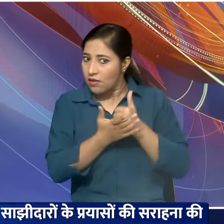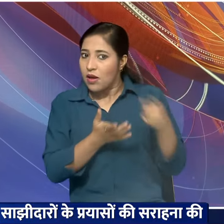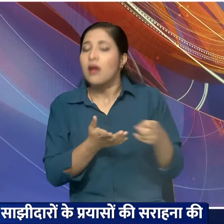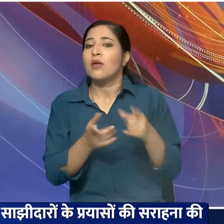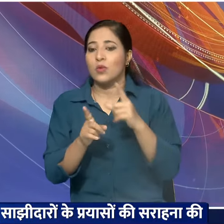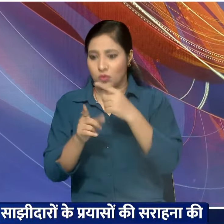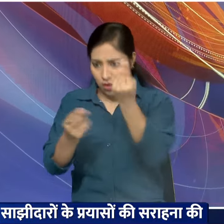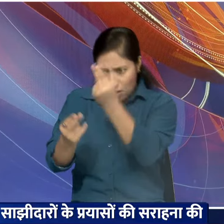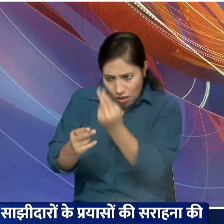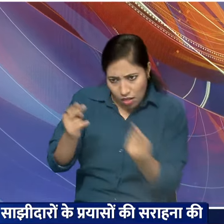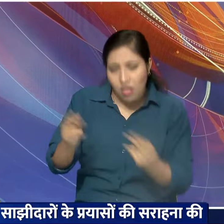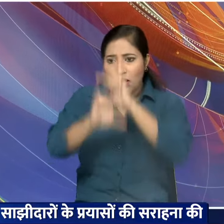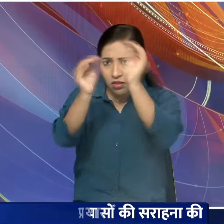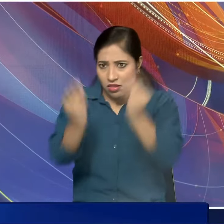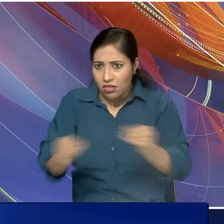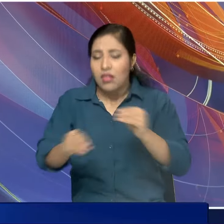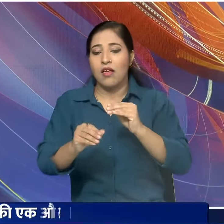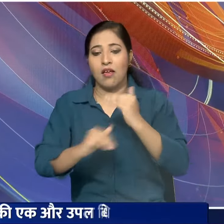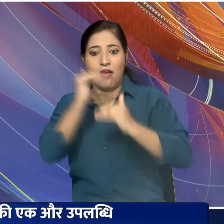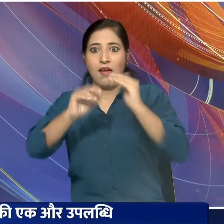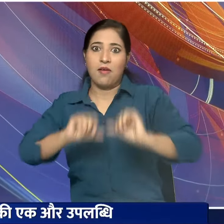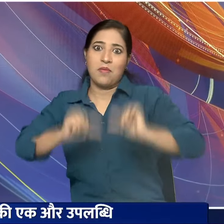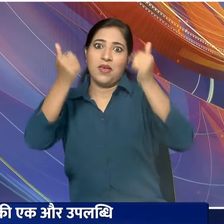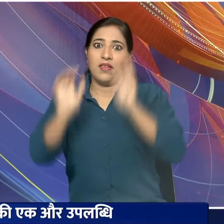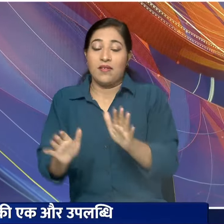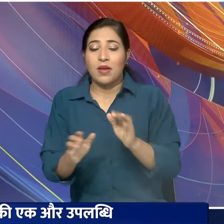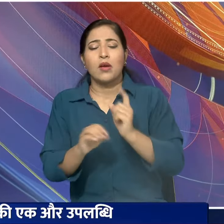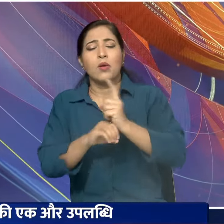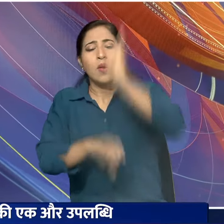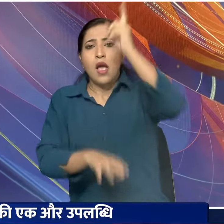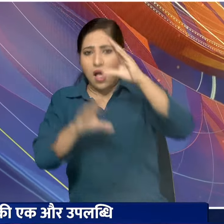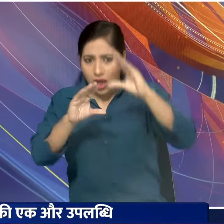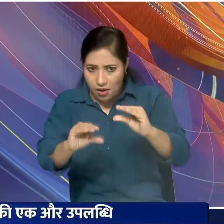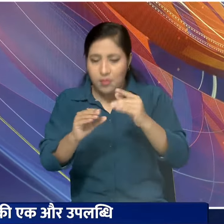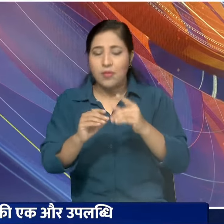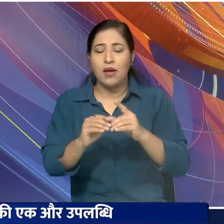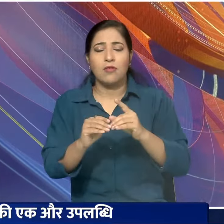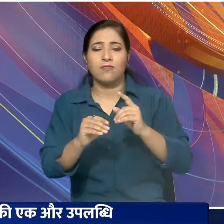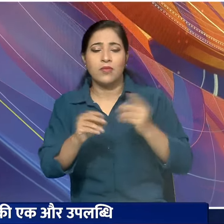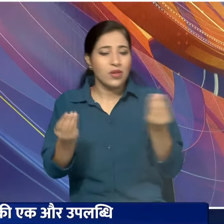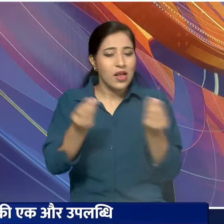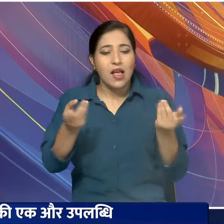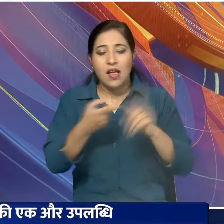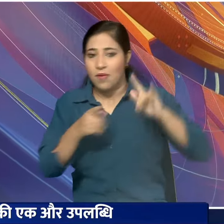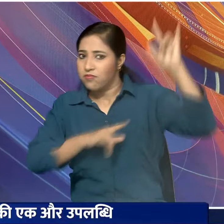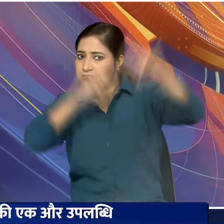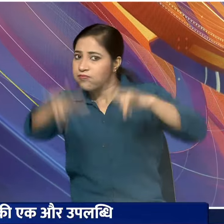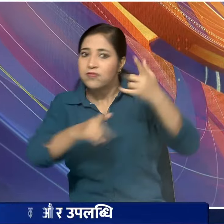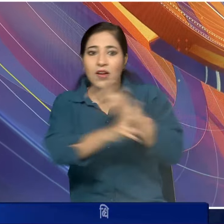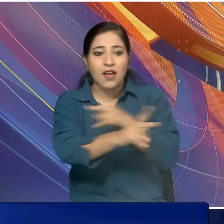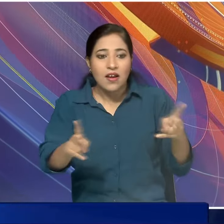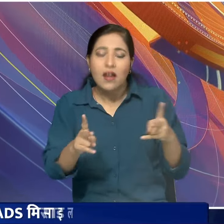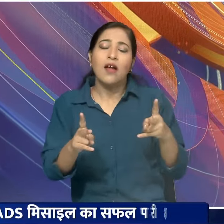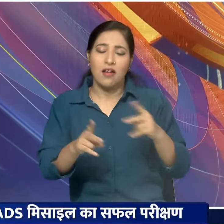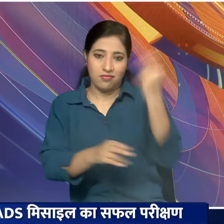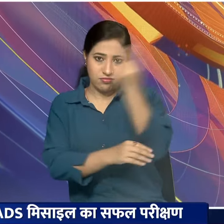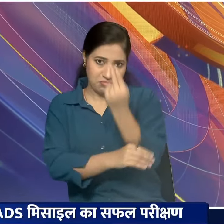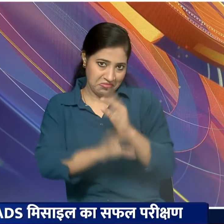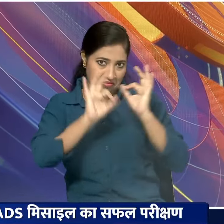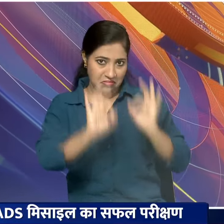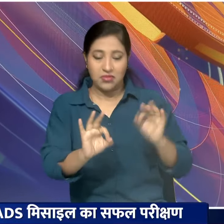किया, विकसित किया। मिसाइल को कम दूरी और कम ऊंचाई पर हवाई खतरों को नष्ट करने के लिए डिजाइन किया गया है। रक्षा